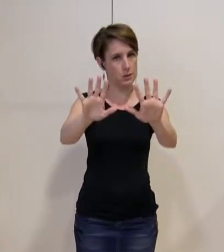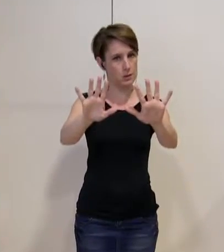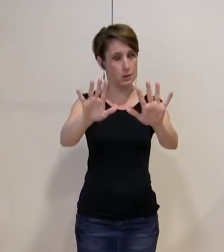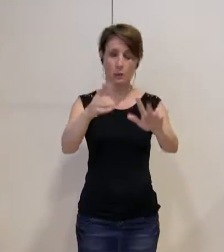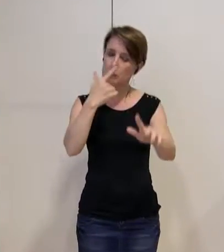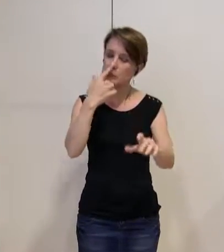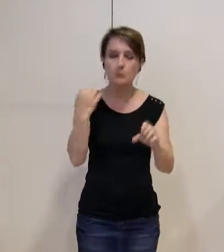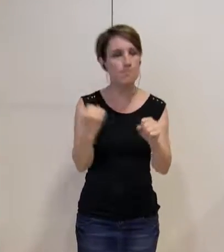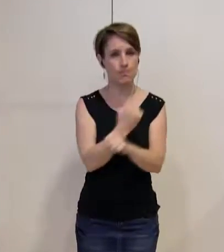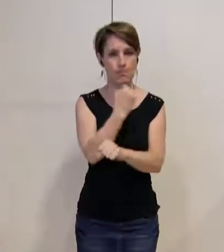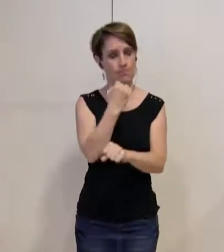pensons que tout ça aurait pu se passer autrement.